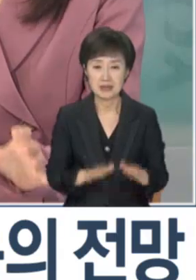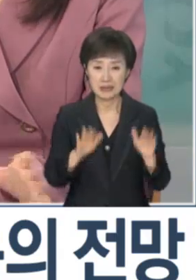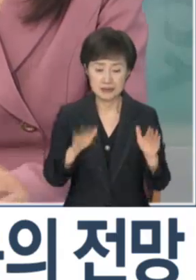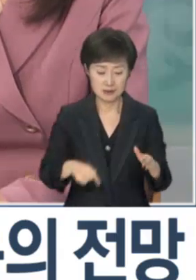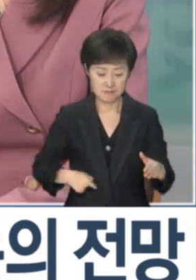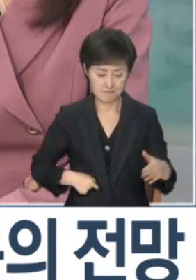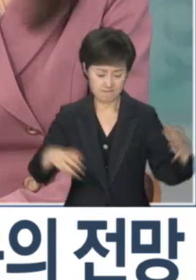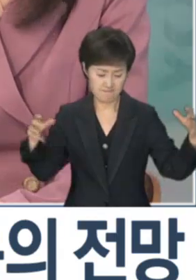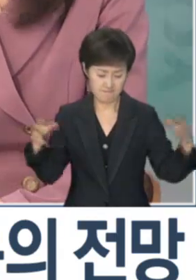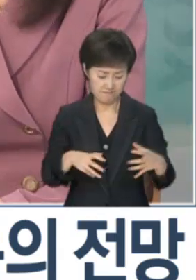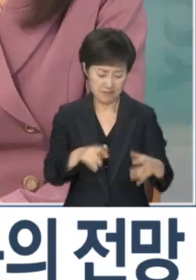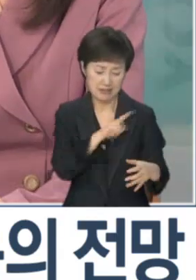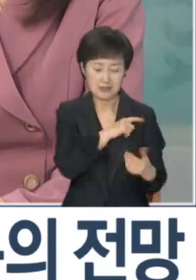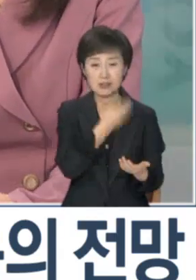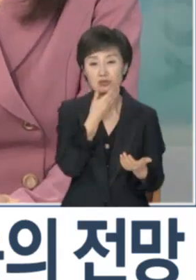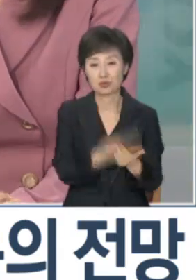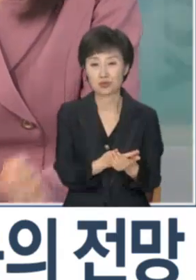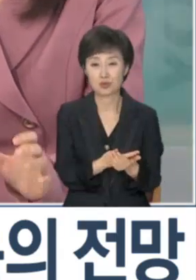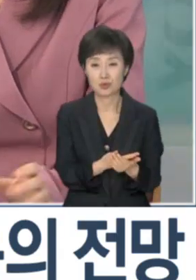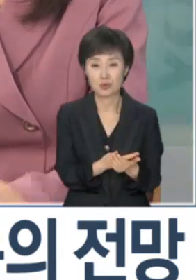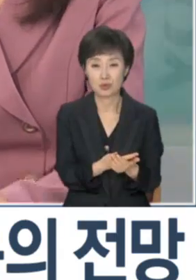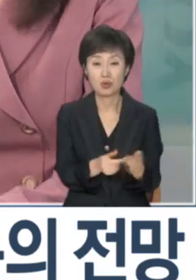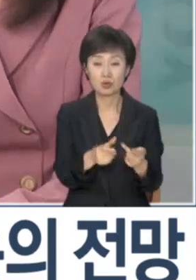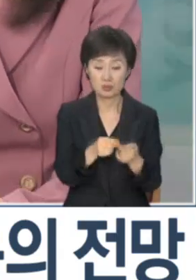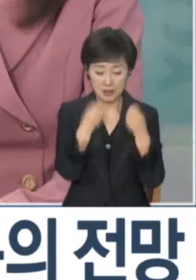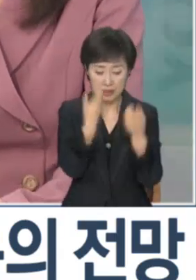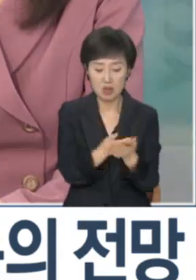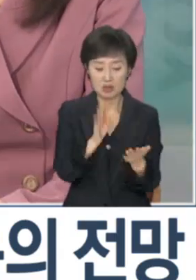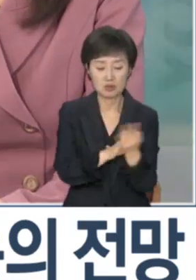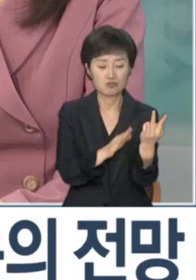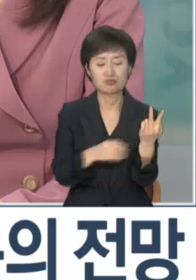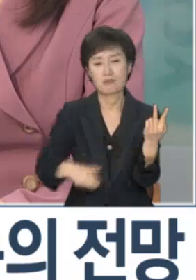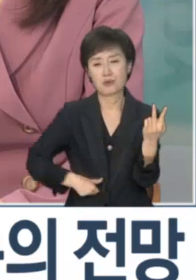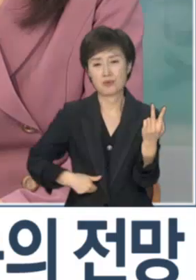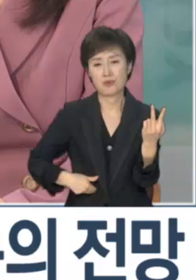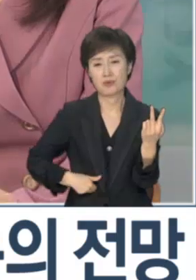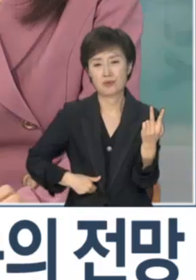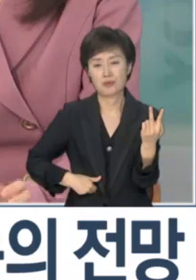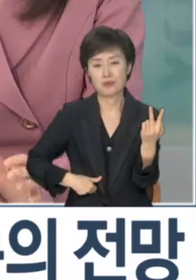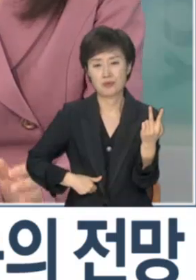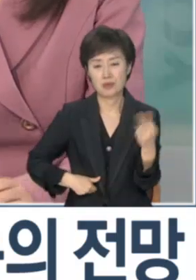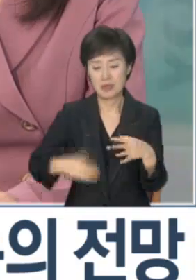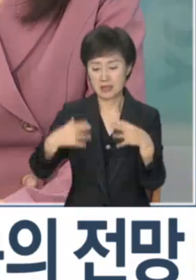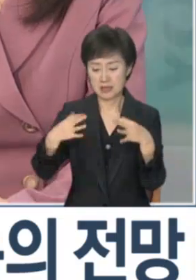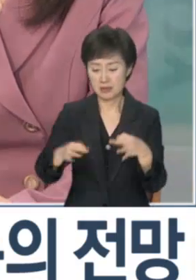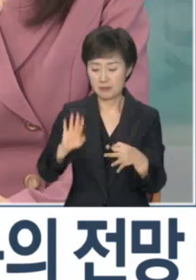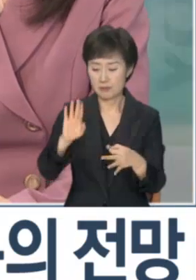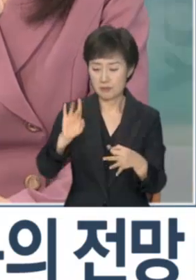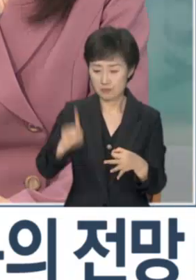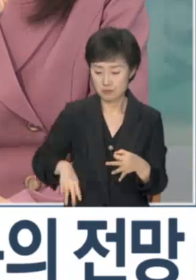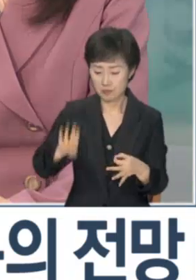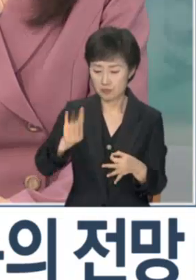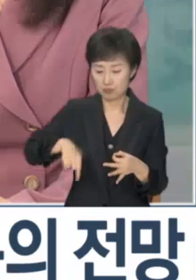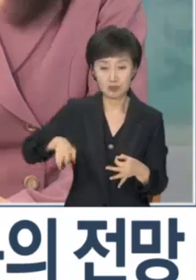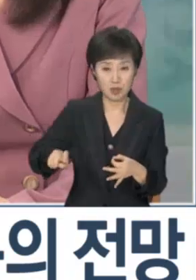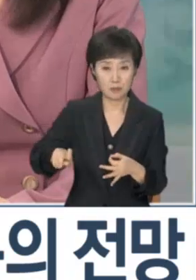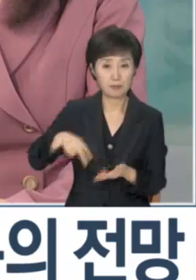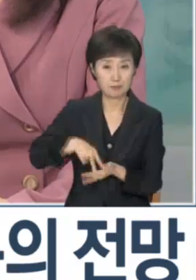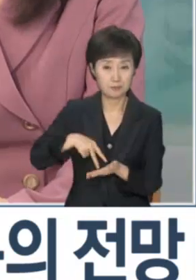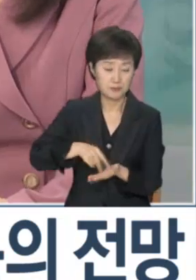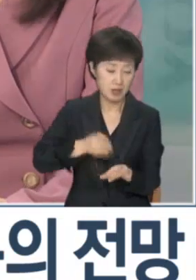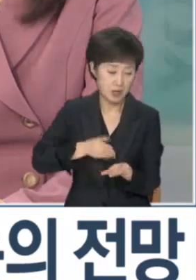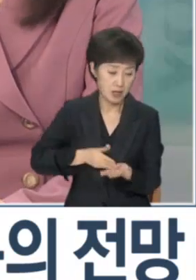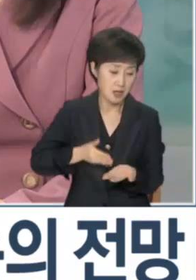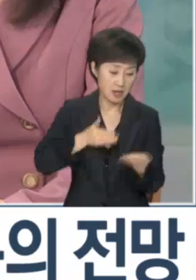통합, 단합이라는 화두가 있고 또 하나의 화두는 또 혁신입니다. 이 두 가지 화두에 대해서 김부겸 전 총리가 자신의 입장을 또